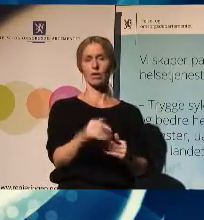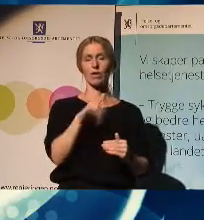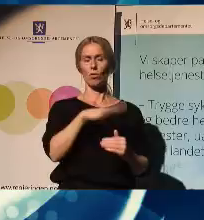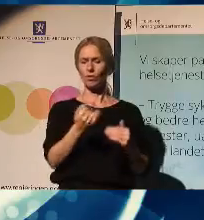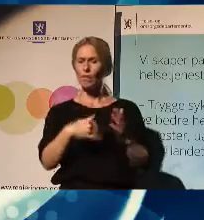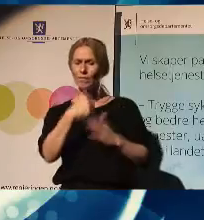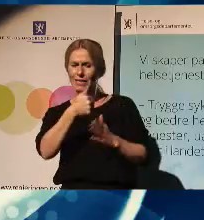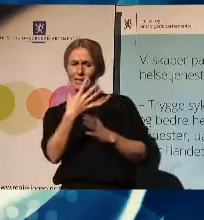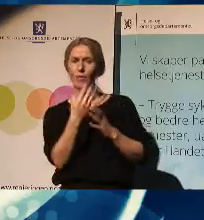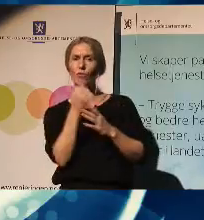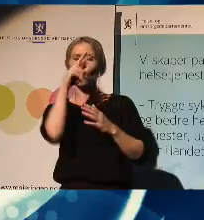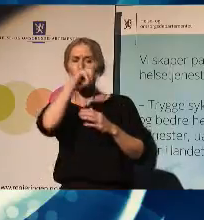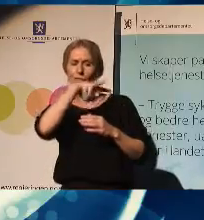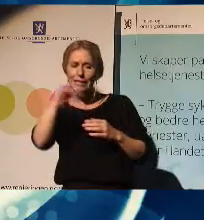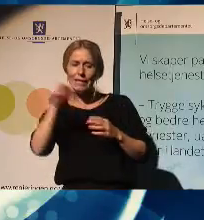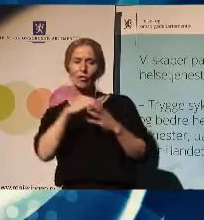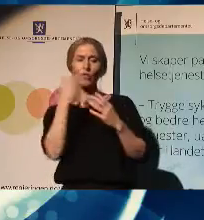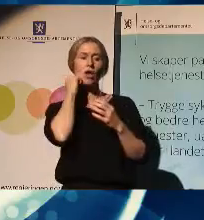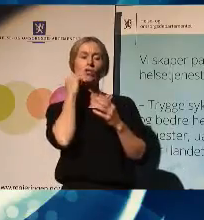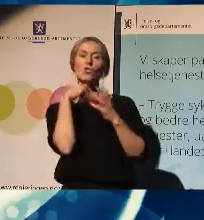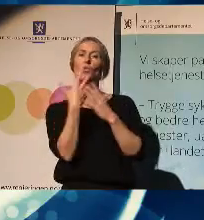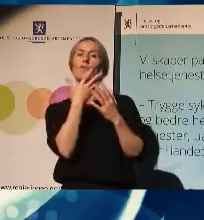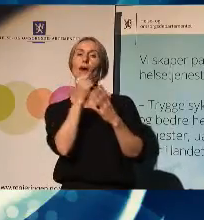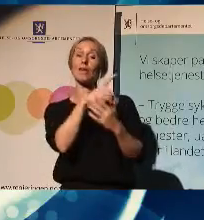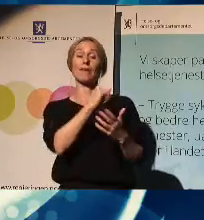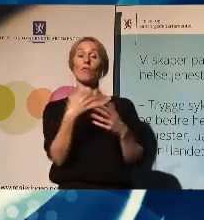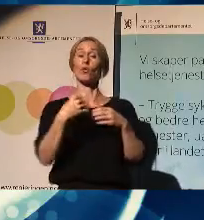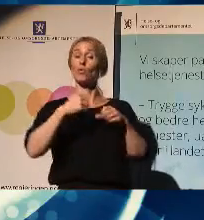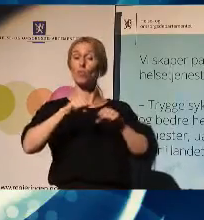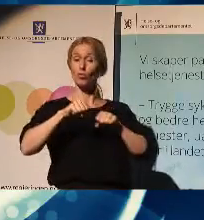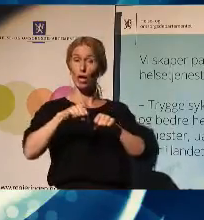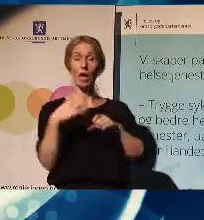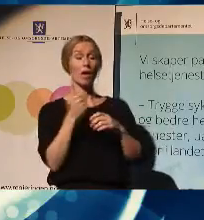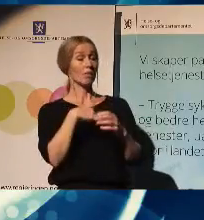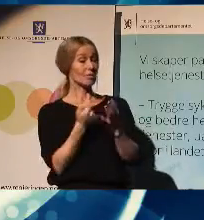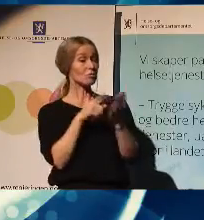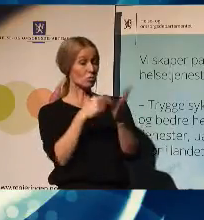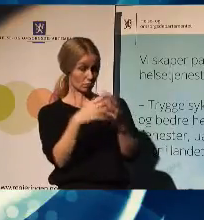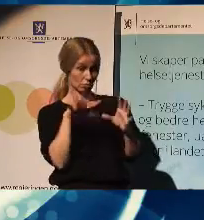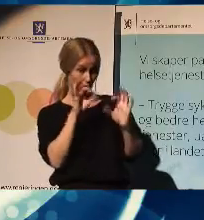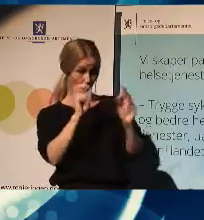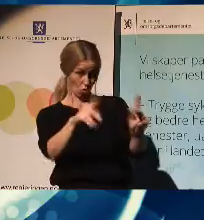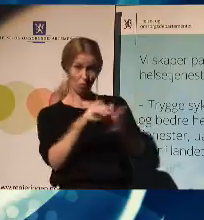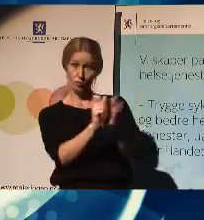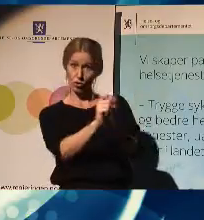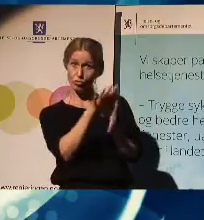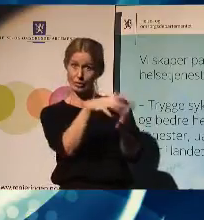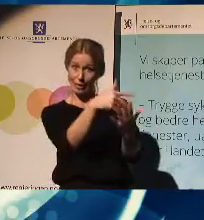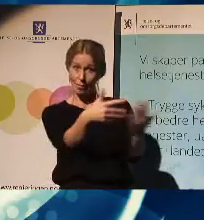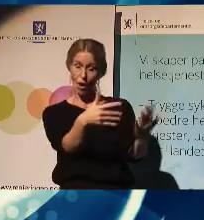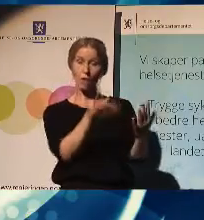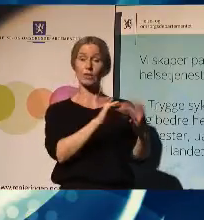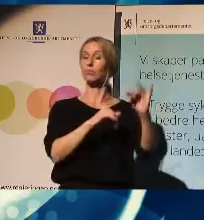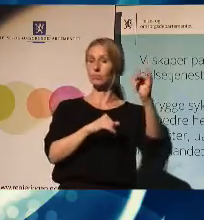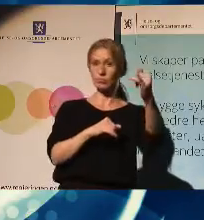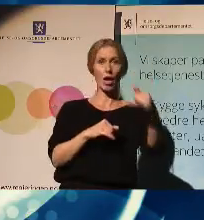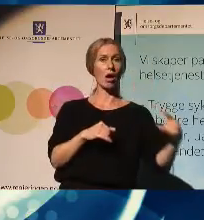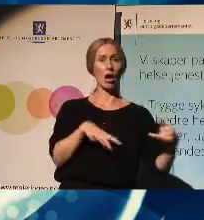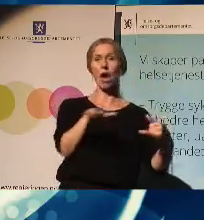oversikt over de eldre sine alkoholvaner i vår kommune. De ble spurt om det var ok å fylle ut skjemaet. Det svarte de ja til